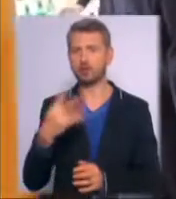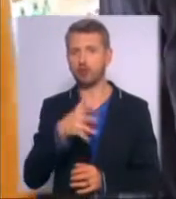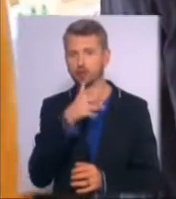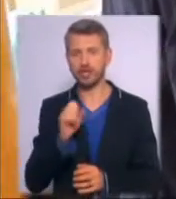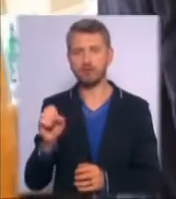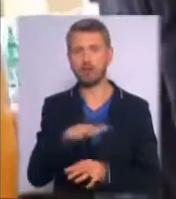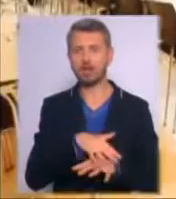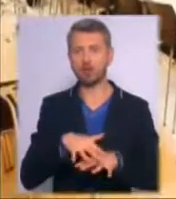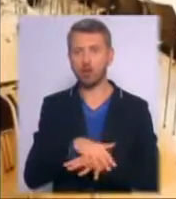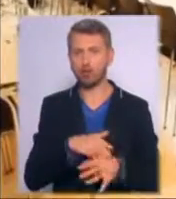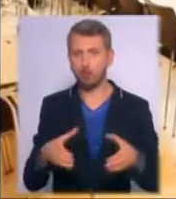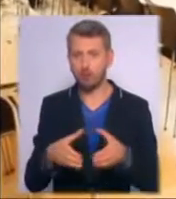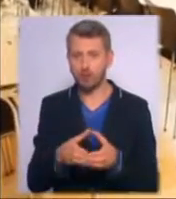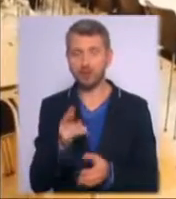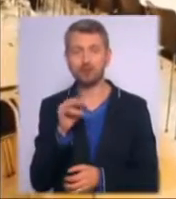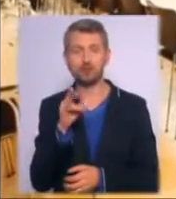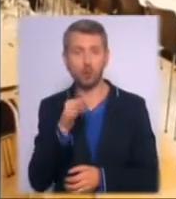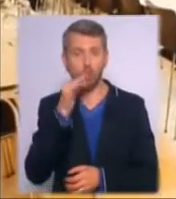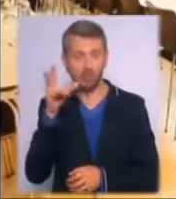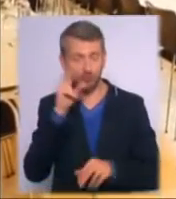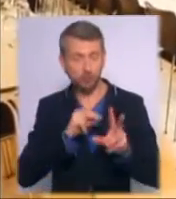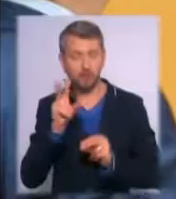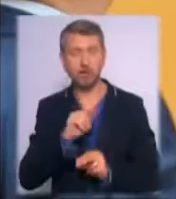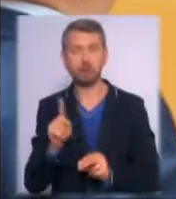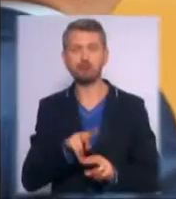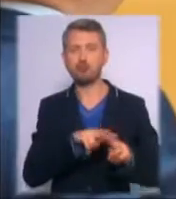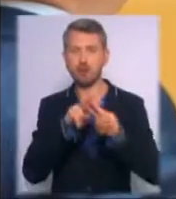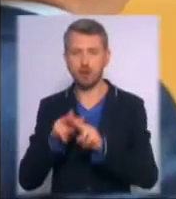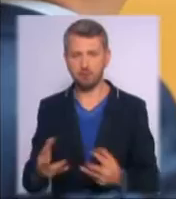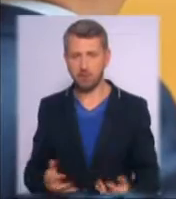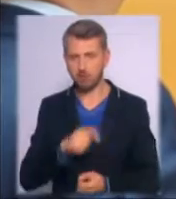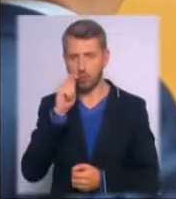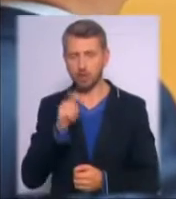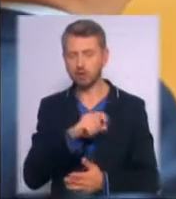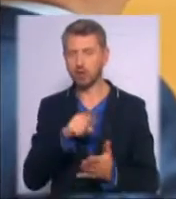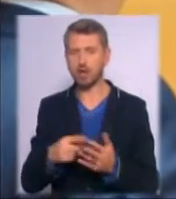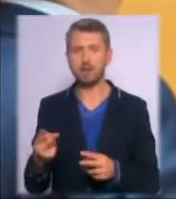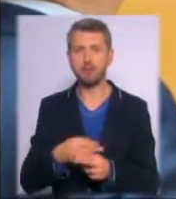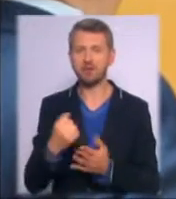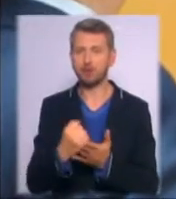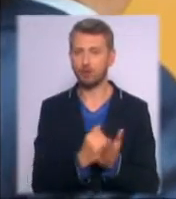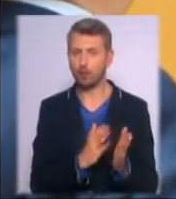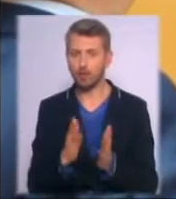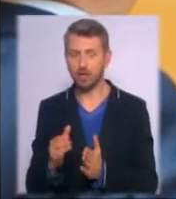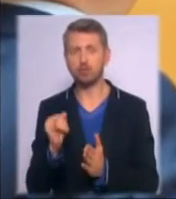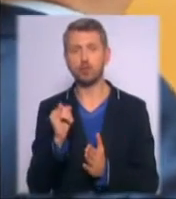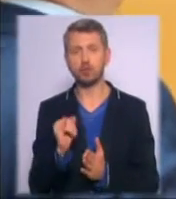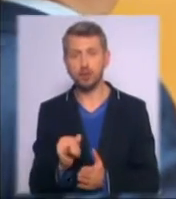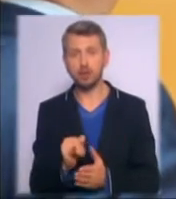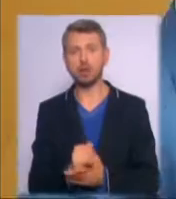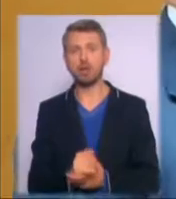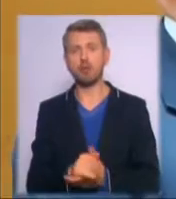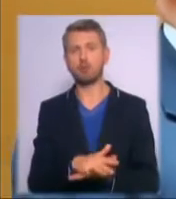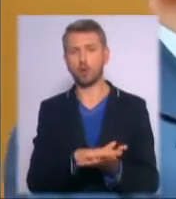партії. Кличко висловив сподівання, що Євросоюз підтримає Україну у питаннях безвізового режиму та продовження Європою санкцій проти